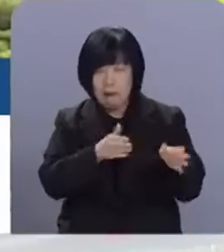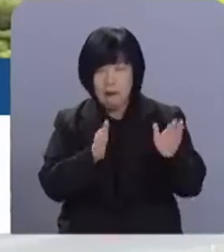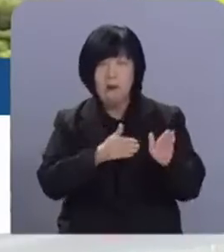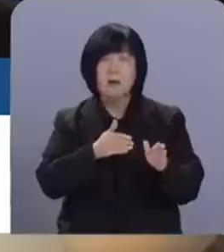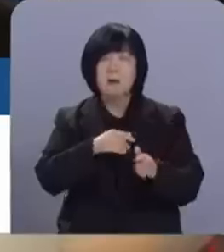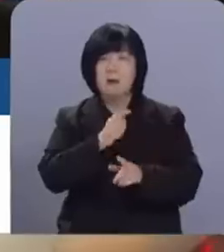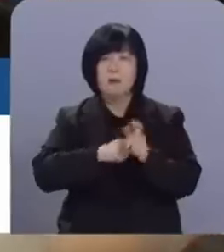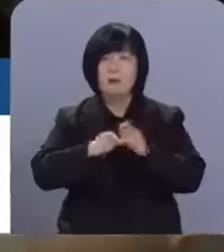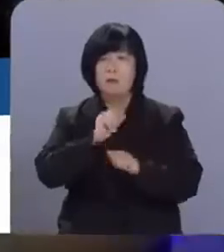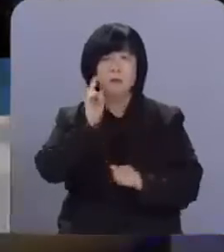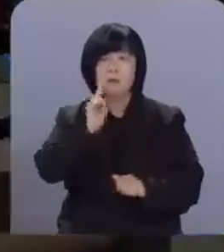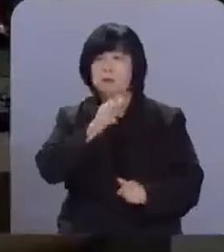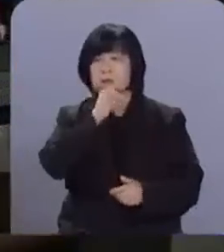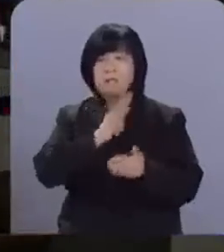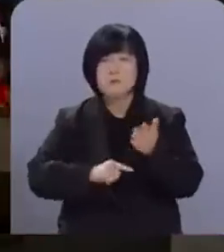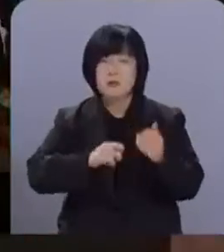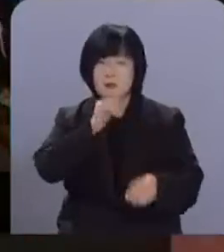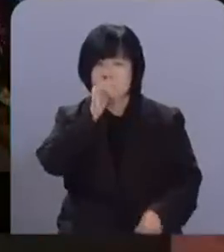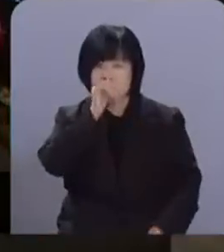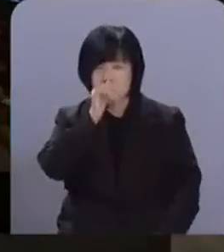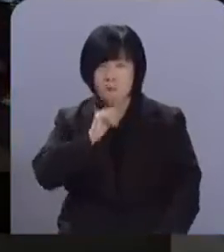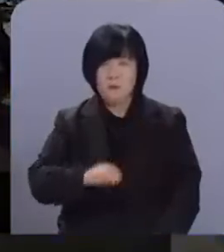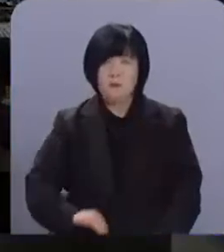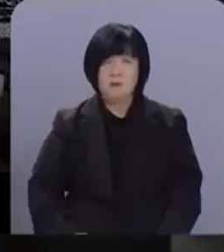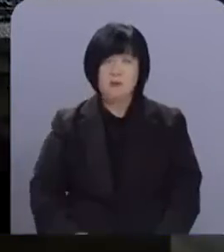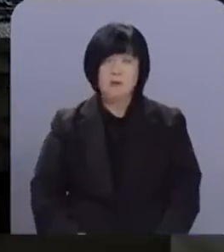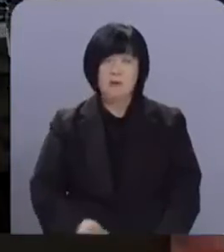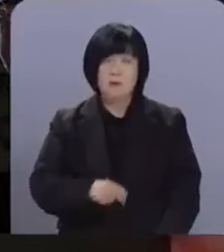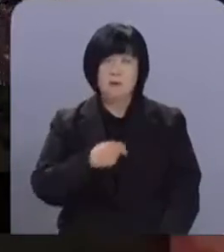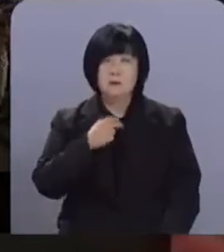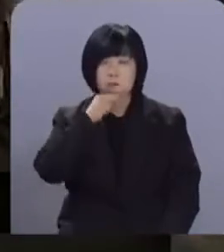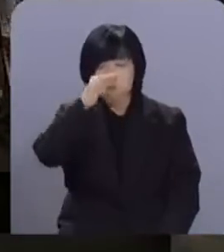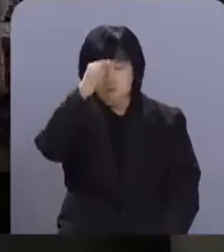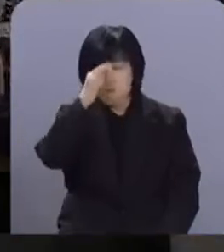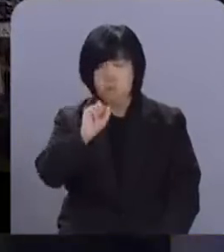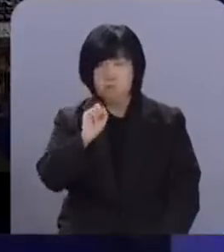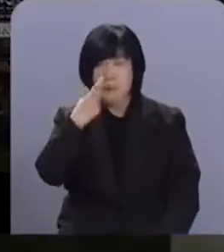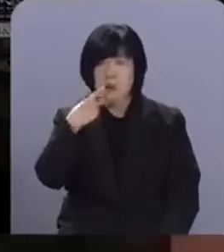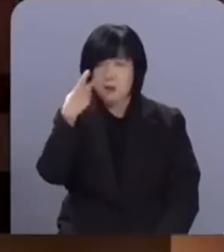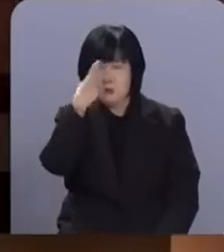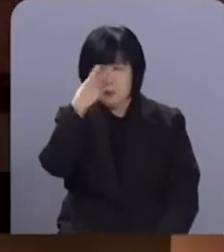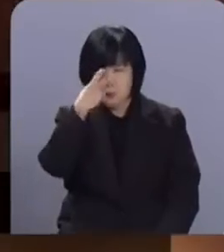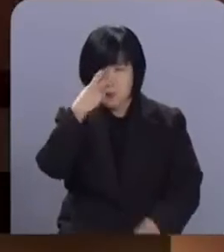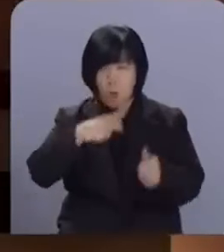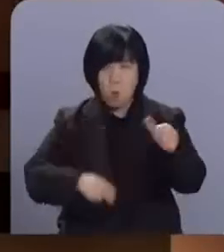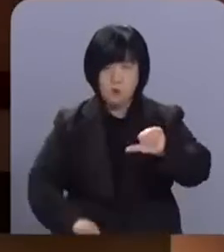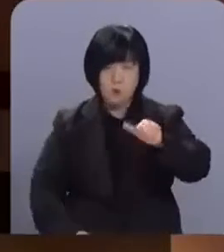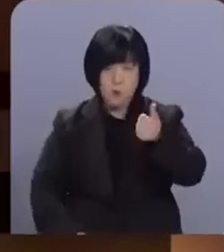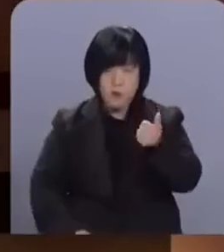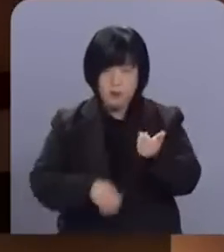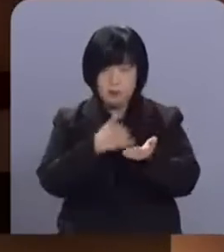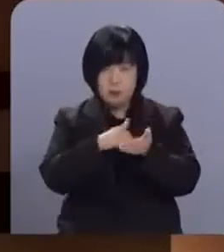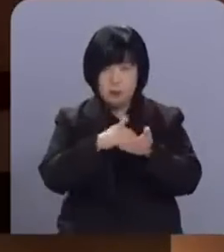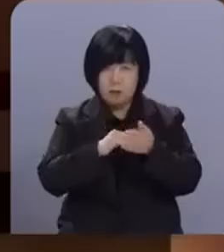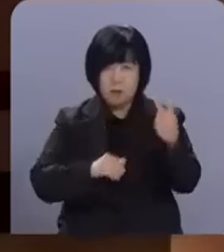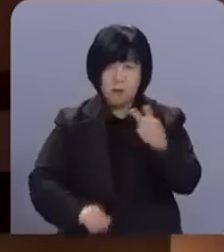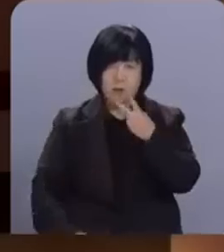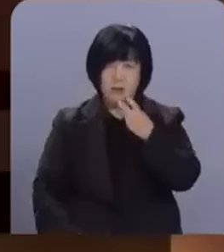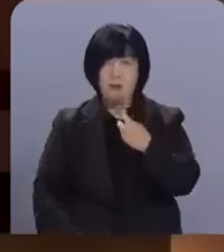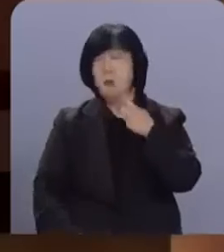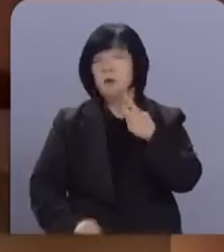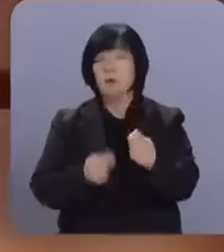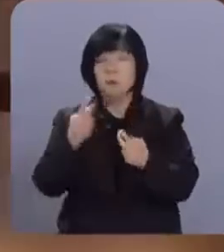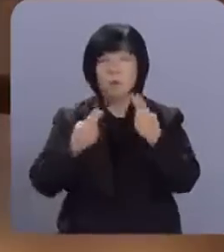있고. 지난해 부산에서 음주운전으로 단속된 사례는 5,500여 건으로 2021년보다